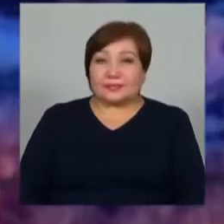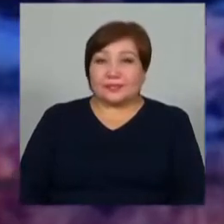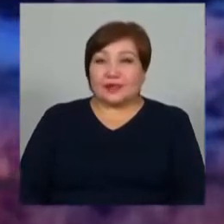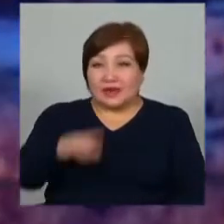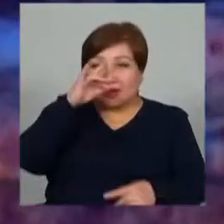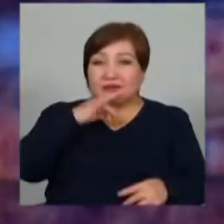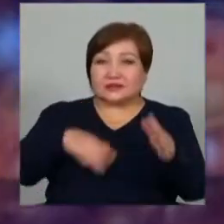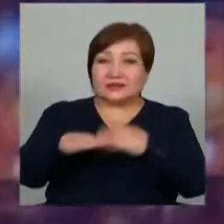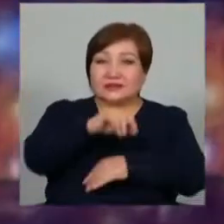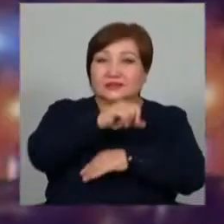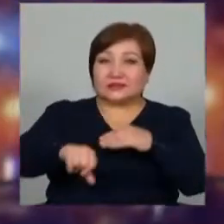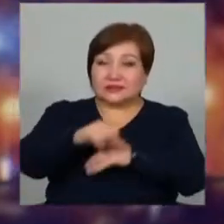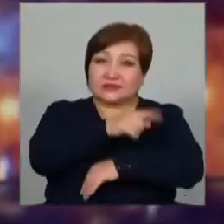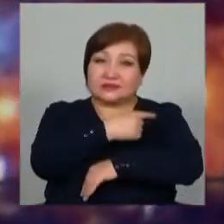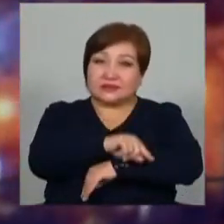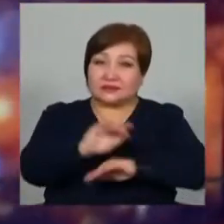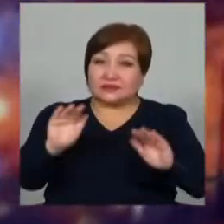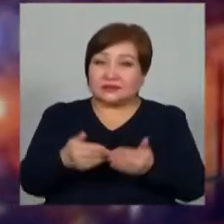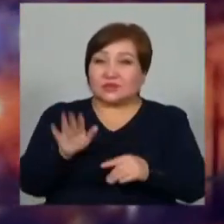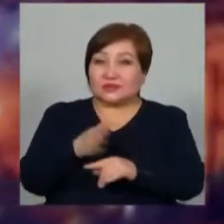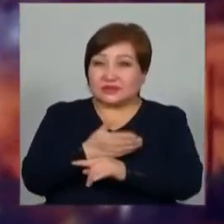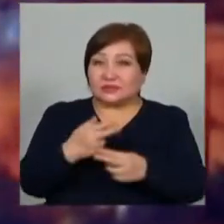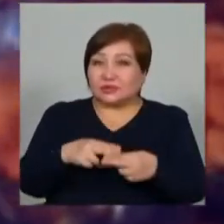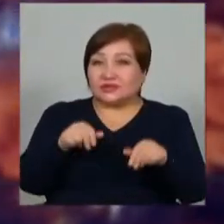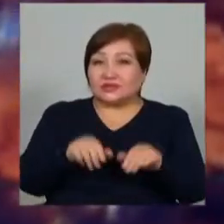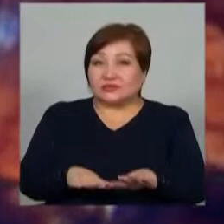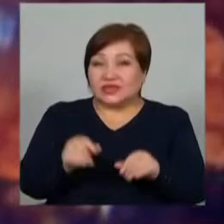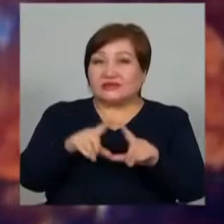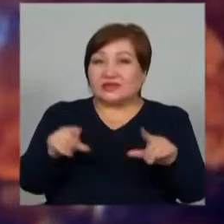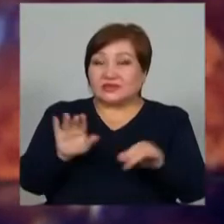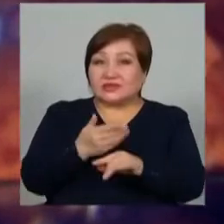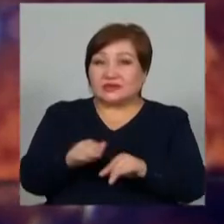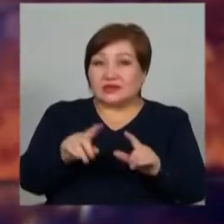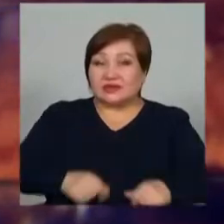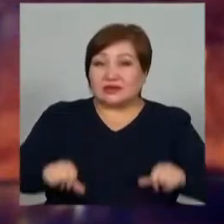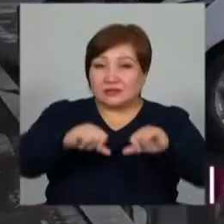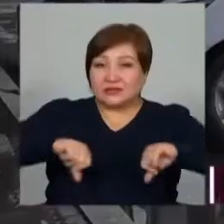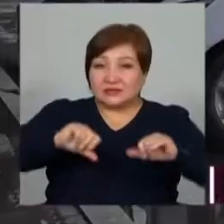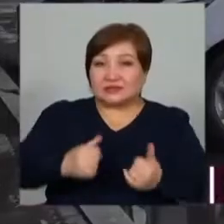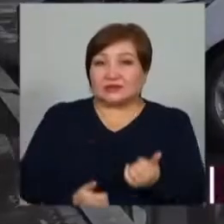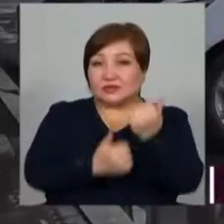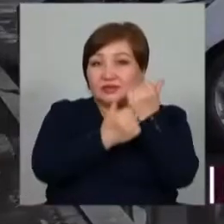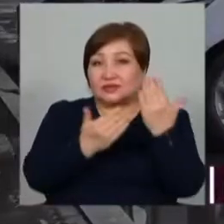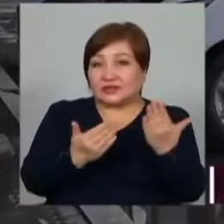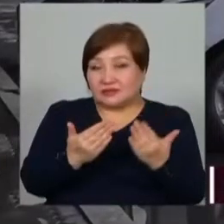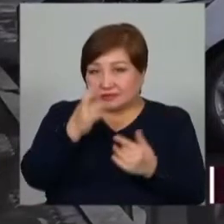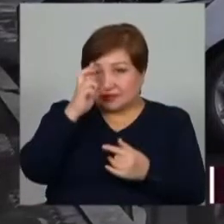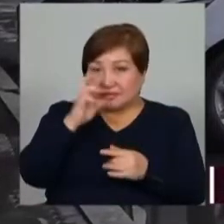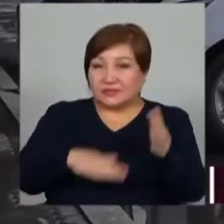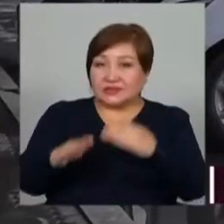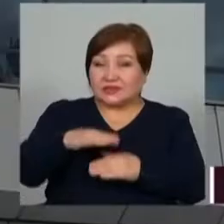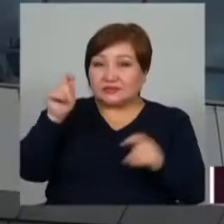Қазақстан шекарасында санитарлық шектеулер алынып тасталды. Мұндай шешімді ведомствоаралық комиссия қабылдады. Енді визасыз мемлекеттерден елге